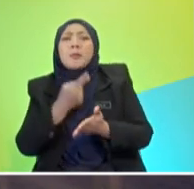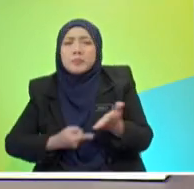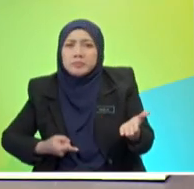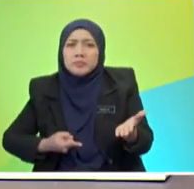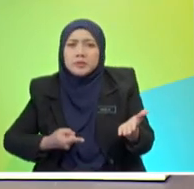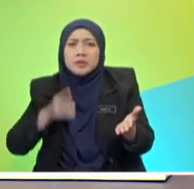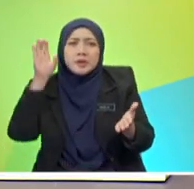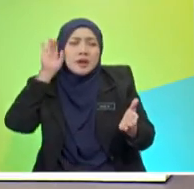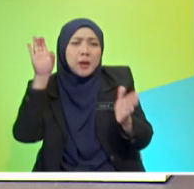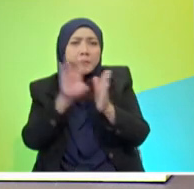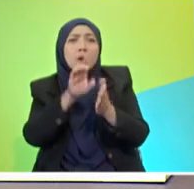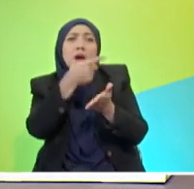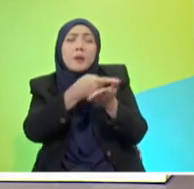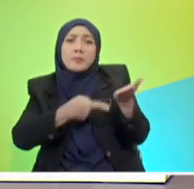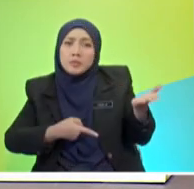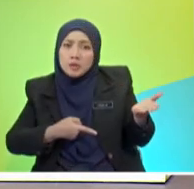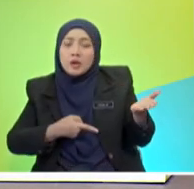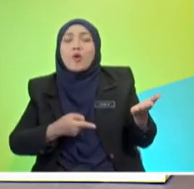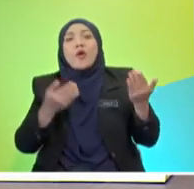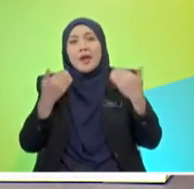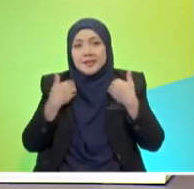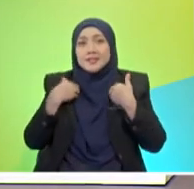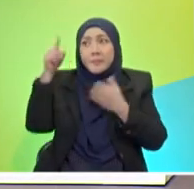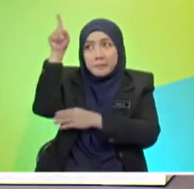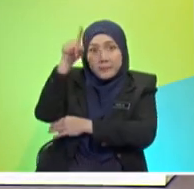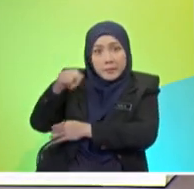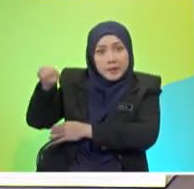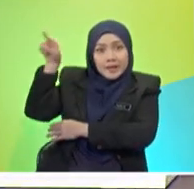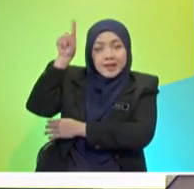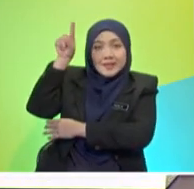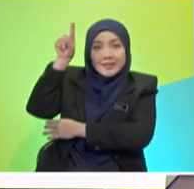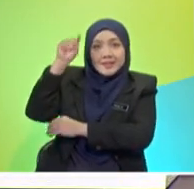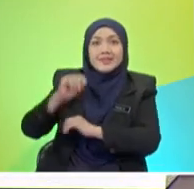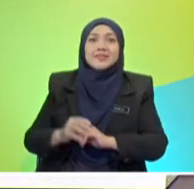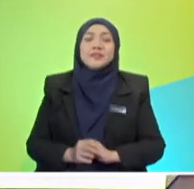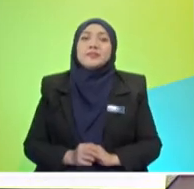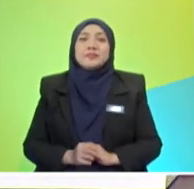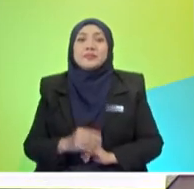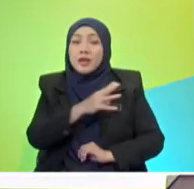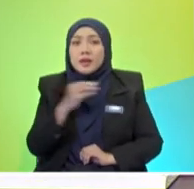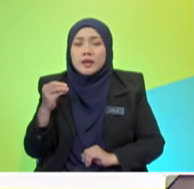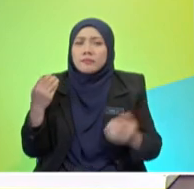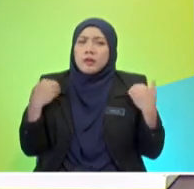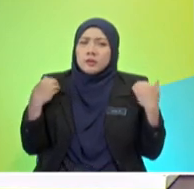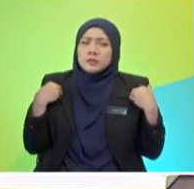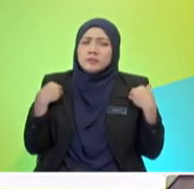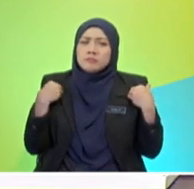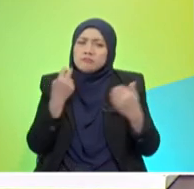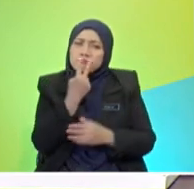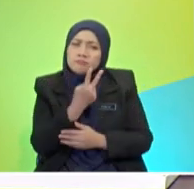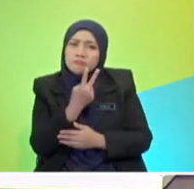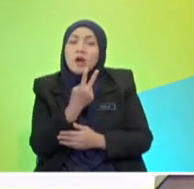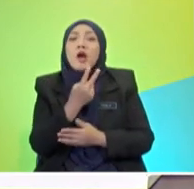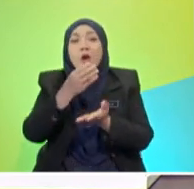Okey, saya nampak, cikgu. Ada matahari. Matahari. Ini matahari. Okey. Dan kemudian ada